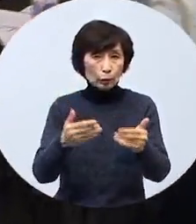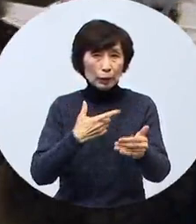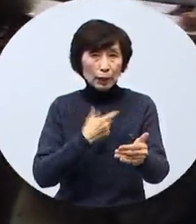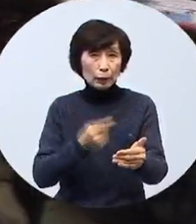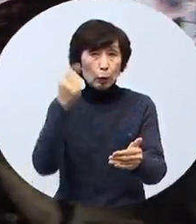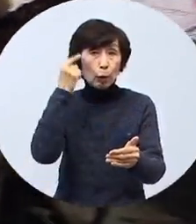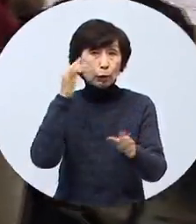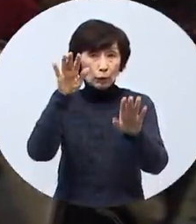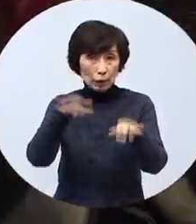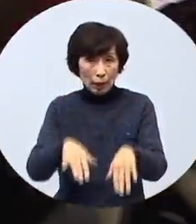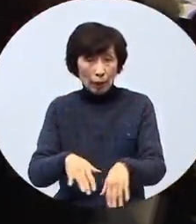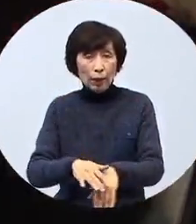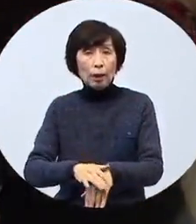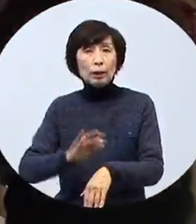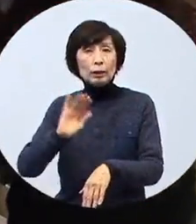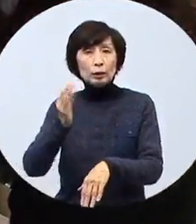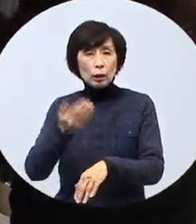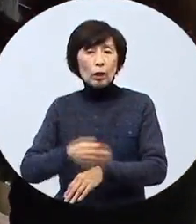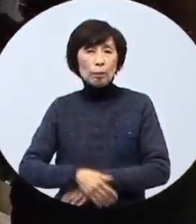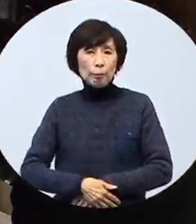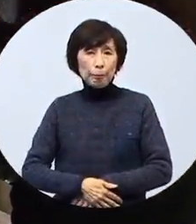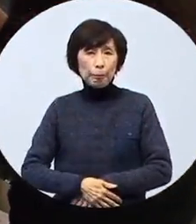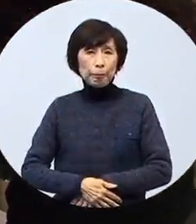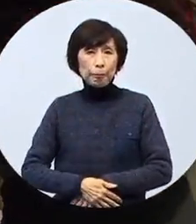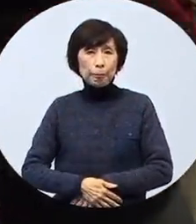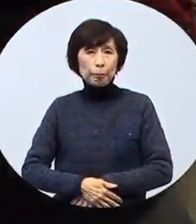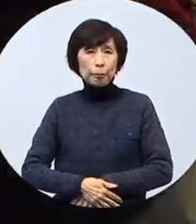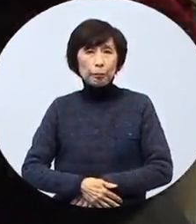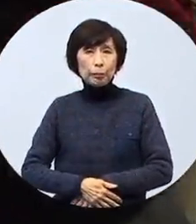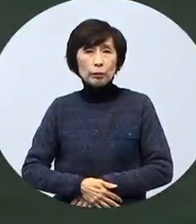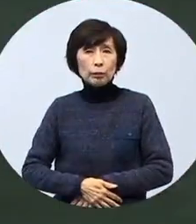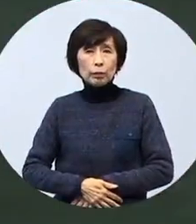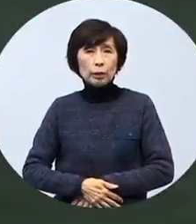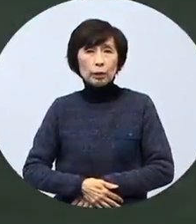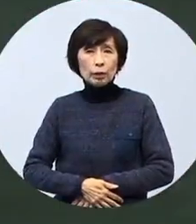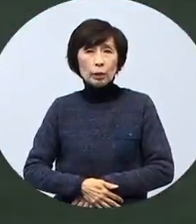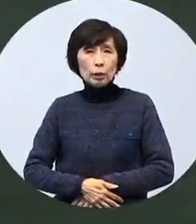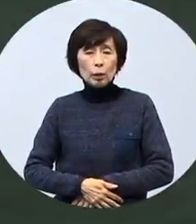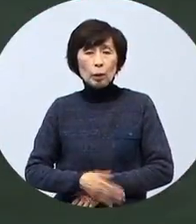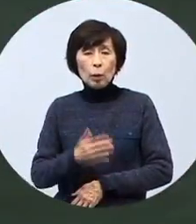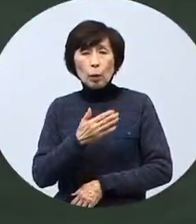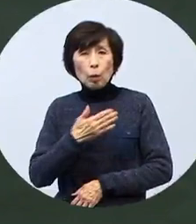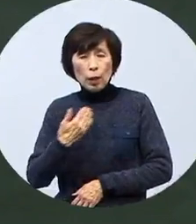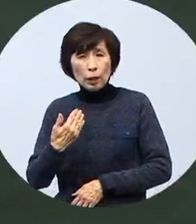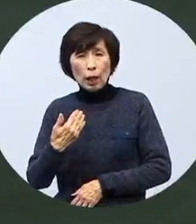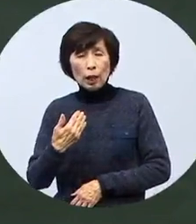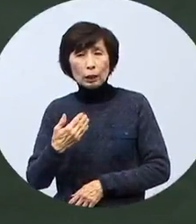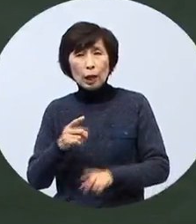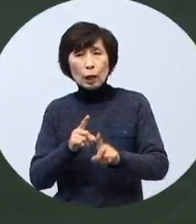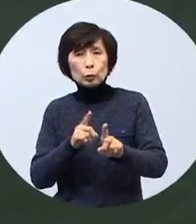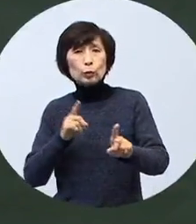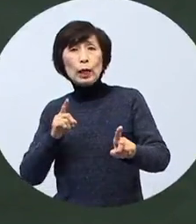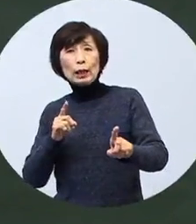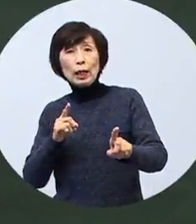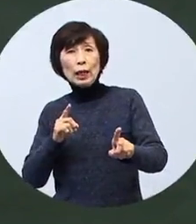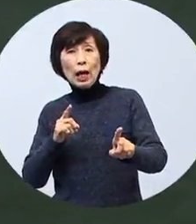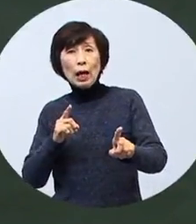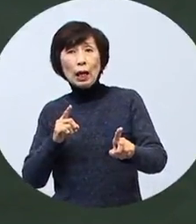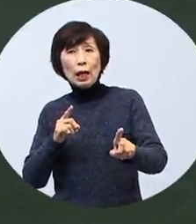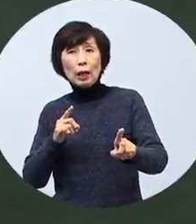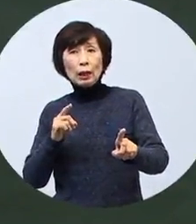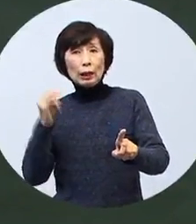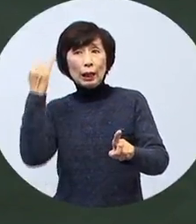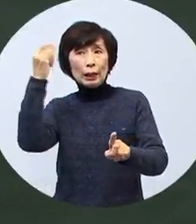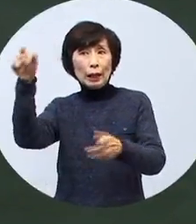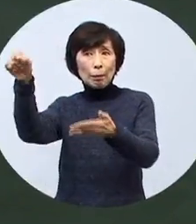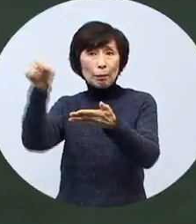よっていうのをお伝えしようと思ってやってくださってて、でも私たちはそれじゃついていけませんっていう声を出した